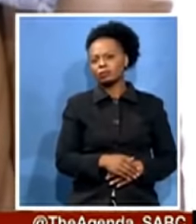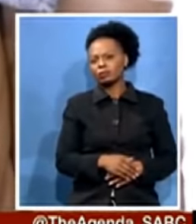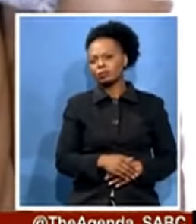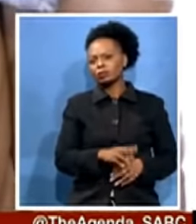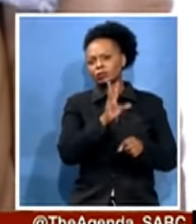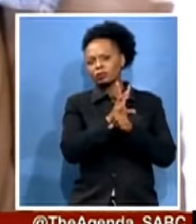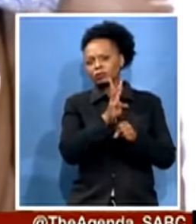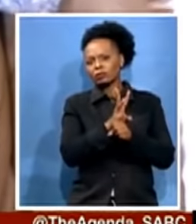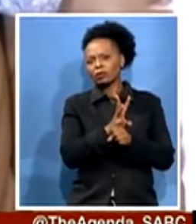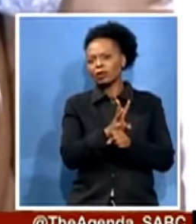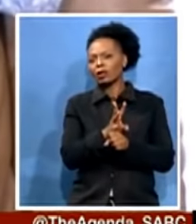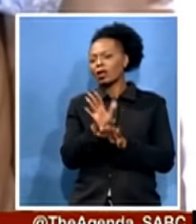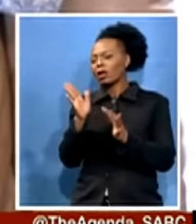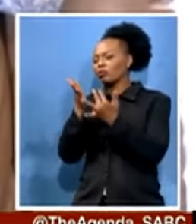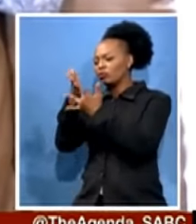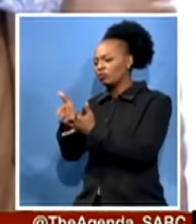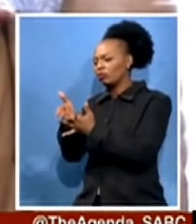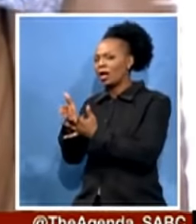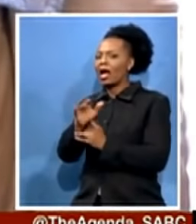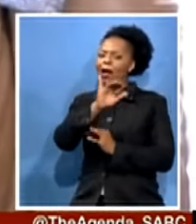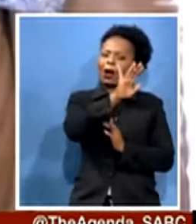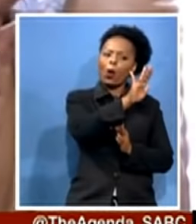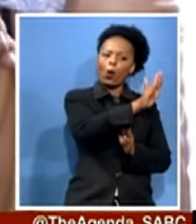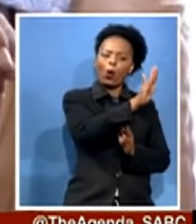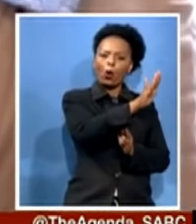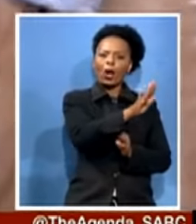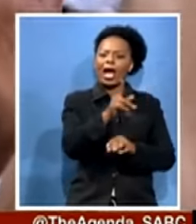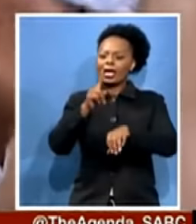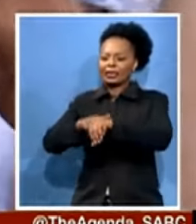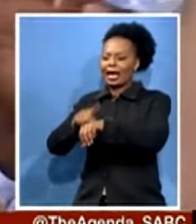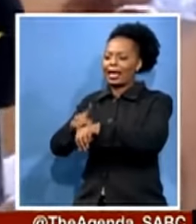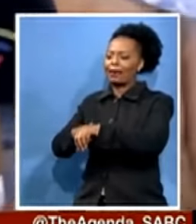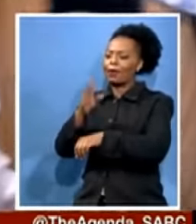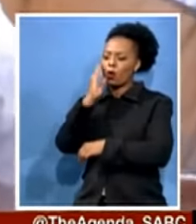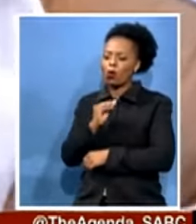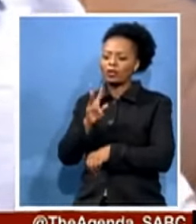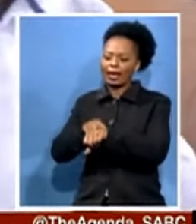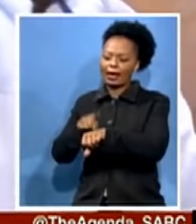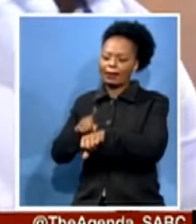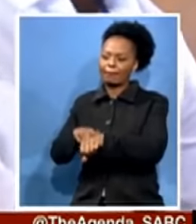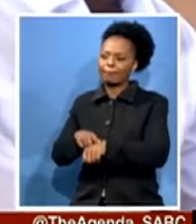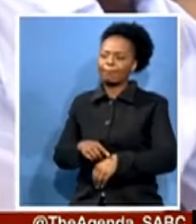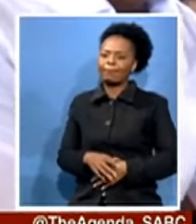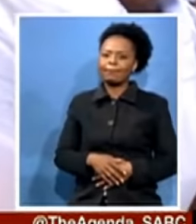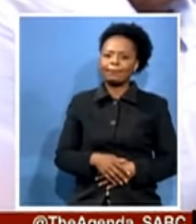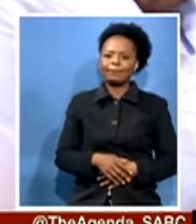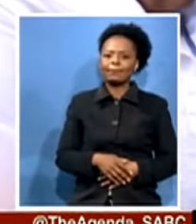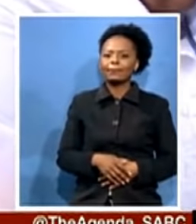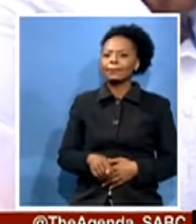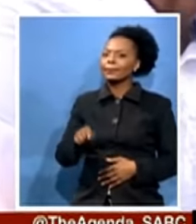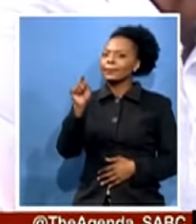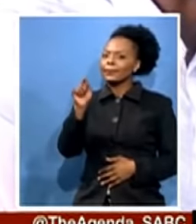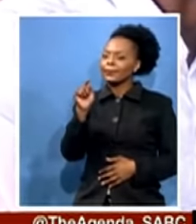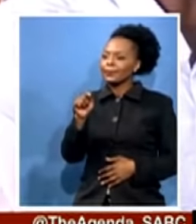gogo singenkinga yesikhathi sihambisa ngesikhathi sicela usichazele ukuthi esemelika ube umuntu obenzani khona ubehambe phela